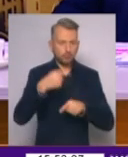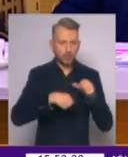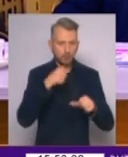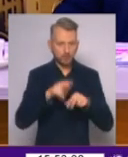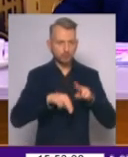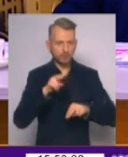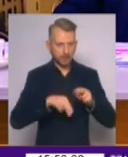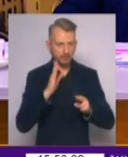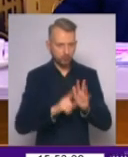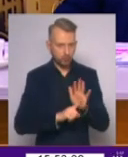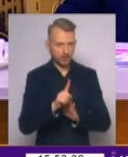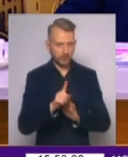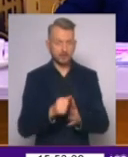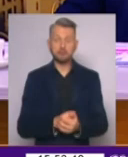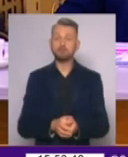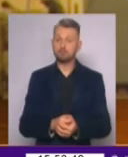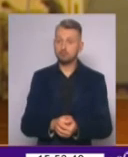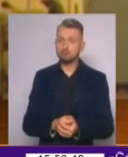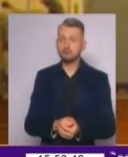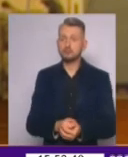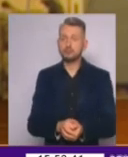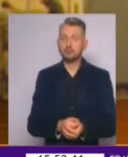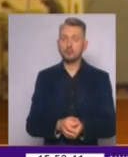будівництво почнеться. Угу.